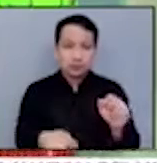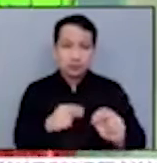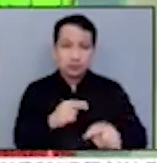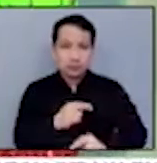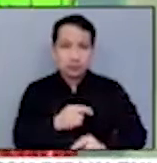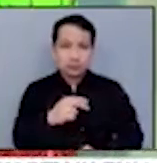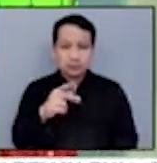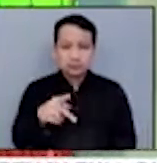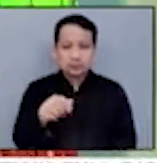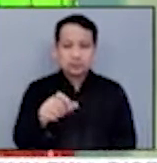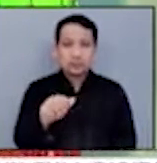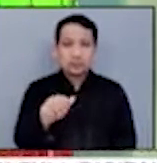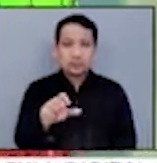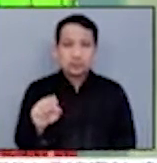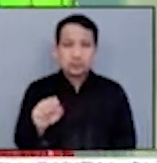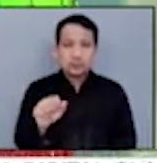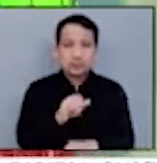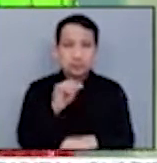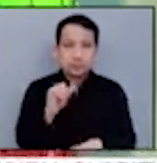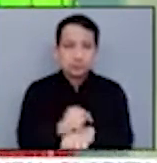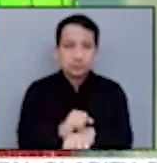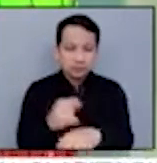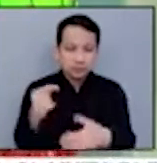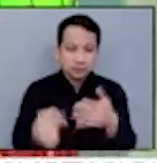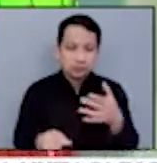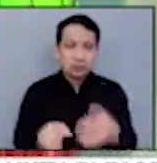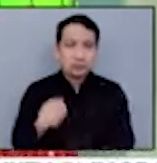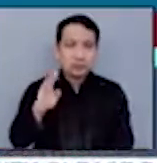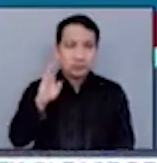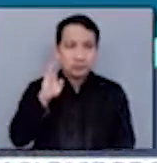Island. Ang detalye sa report ni Bea Bernardo.